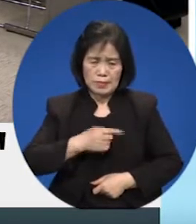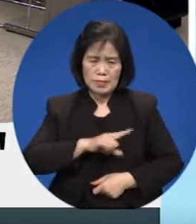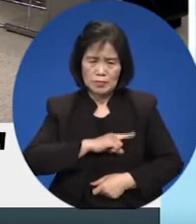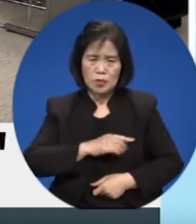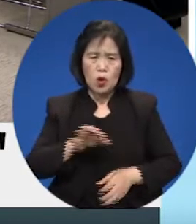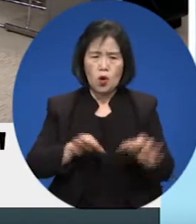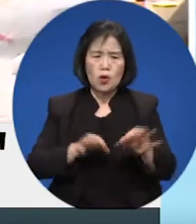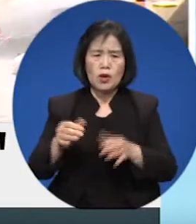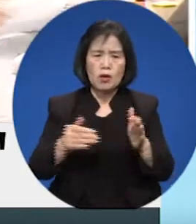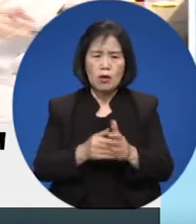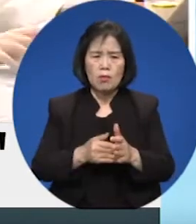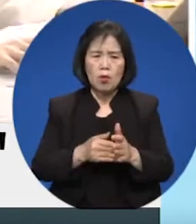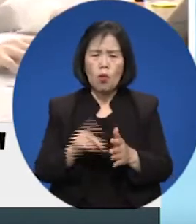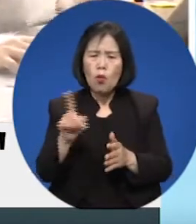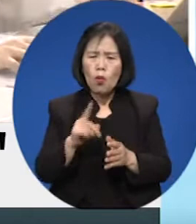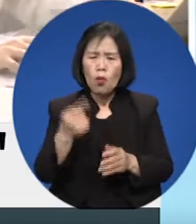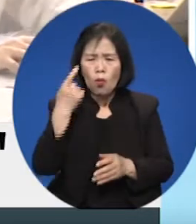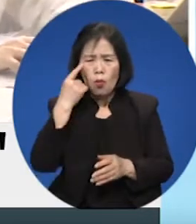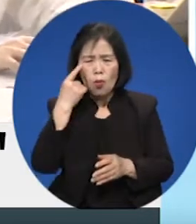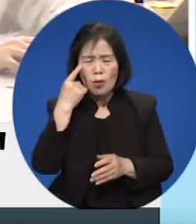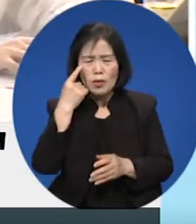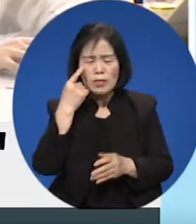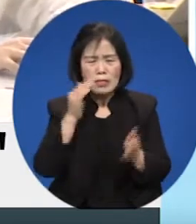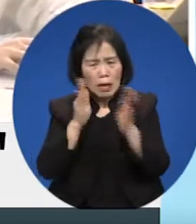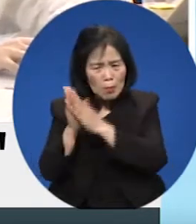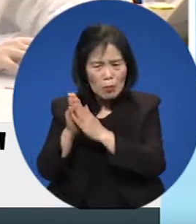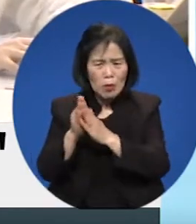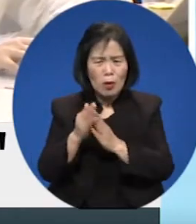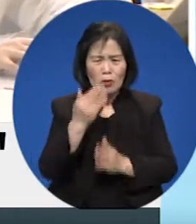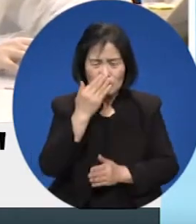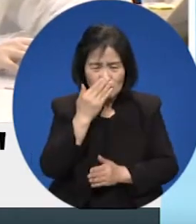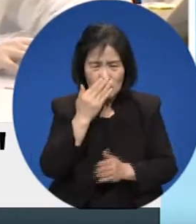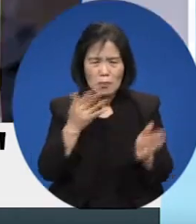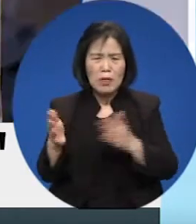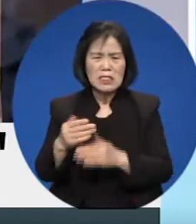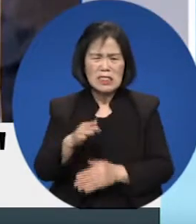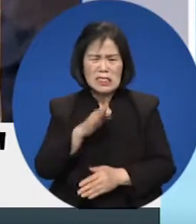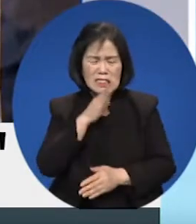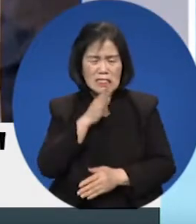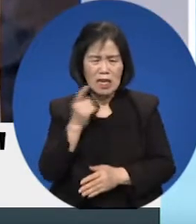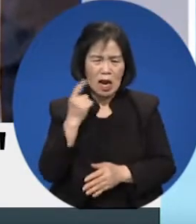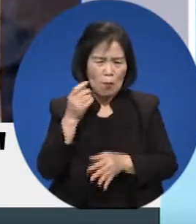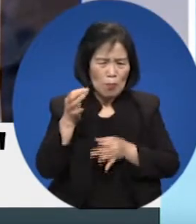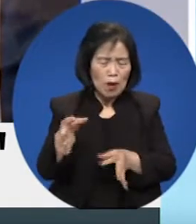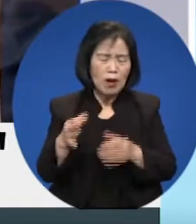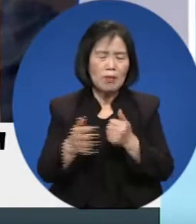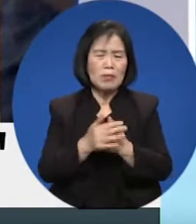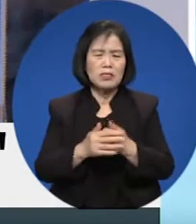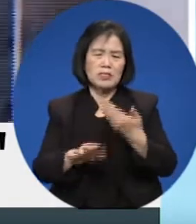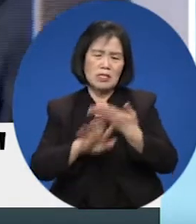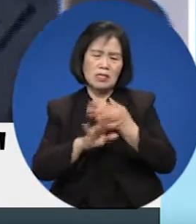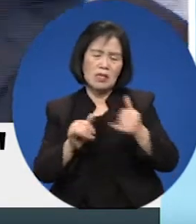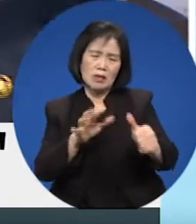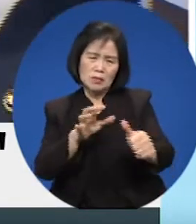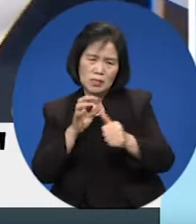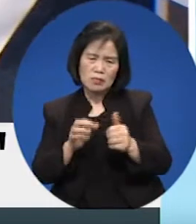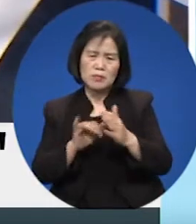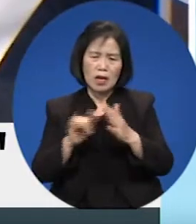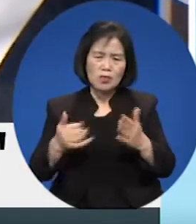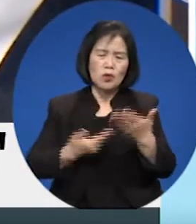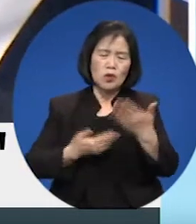굉장히 어떻게 모순일 하신 분들이에요 진짜 프로들은 다 차명 거래를 하지 않았겠습니까 가족 거라든지 차명 거래를 하실 텐데